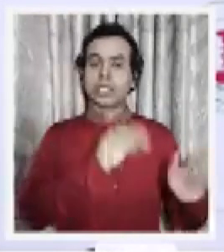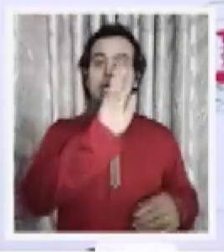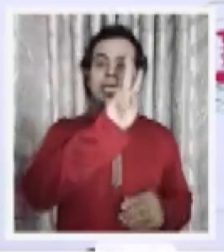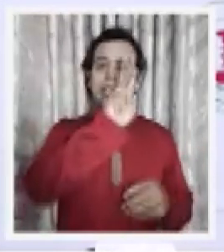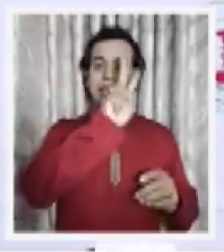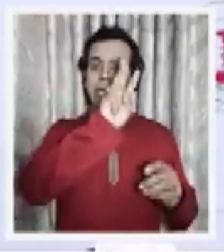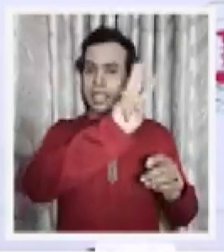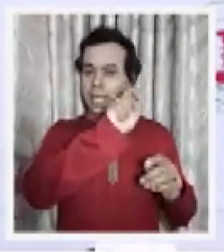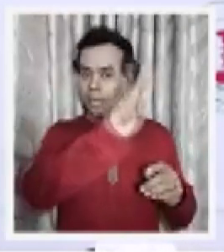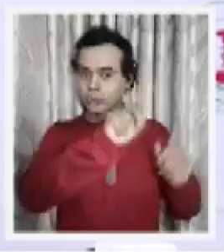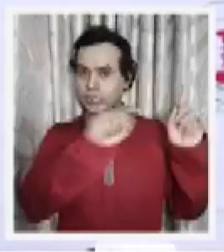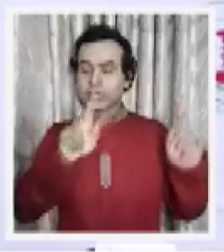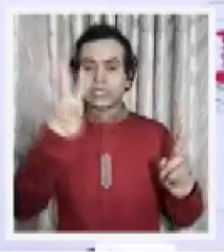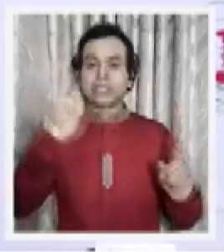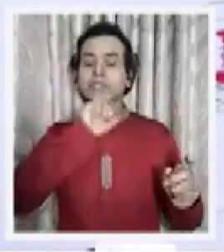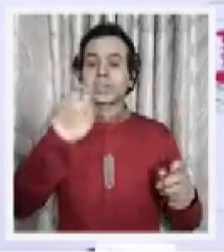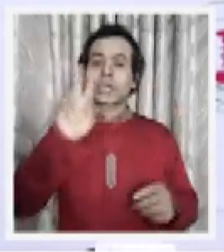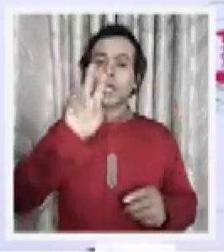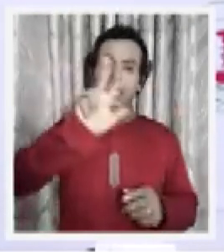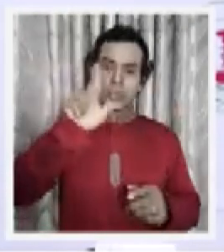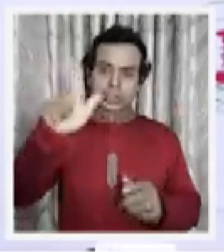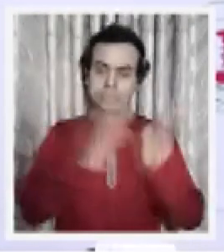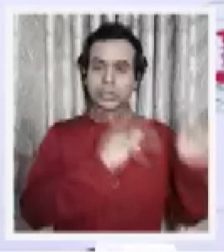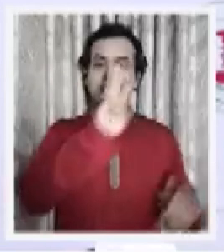11 থেকে 20 বছর 32 জন, 21 থেকে 30 বছর 87 জন,